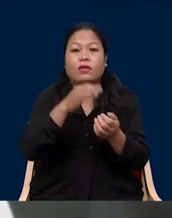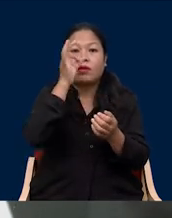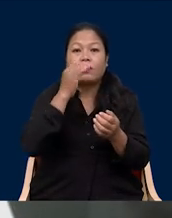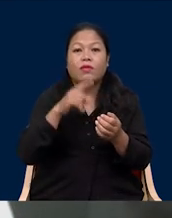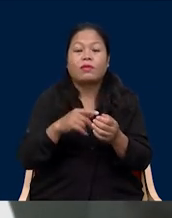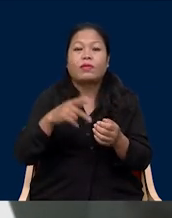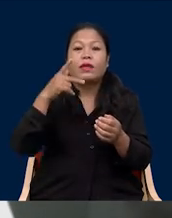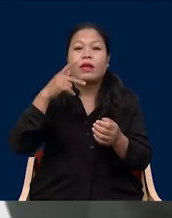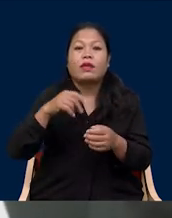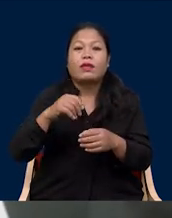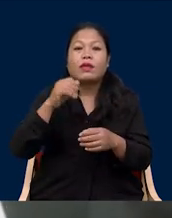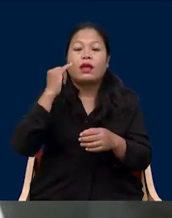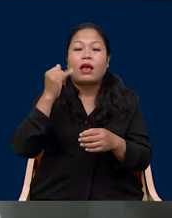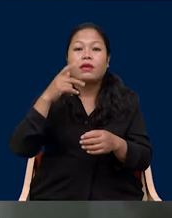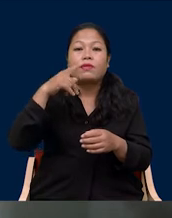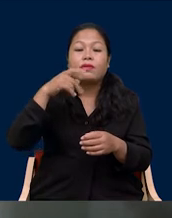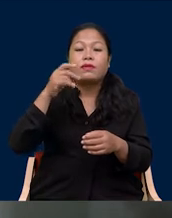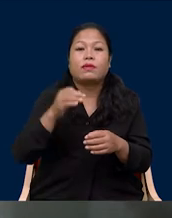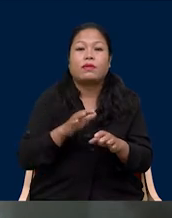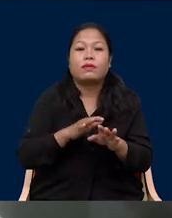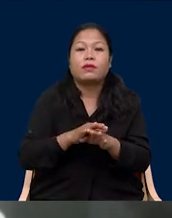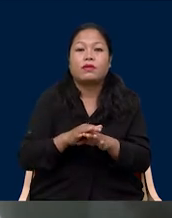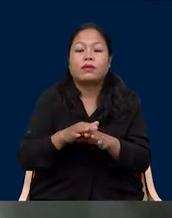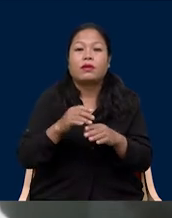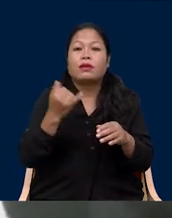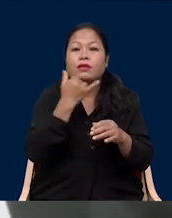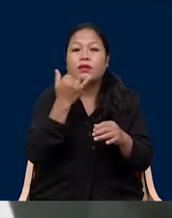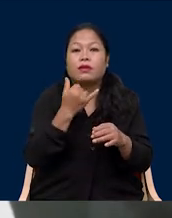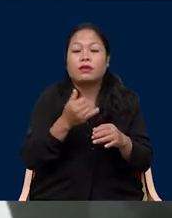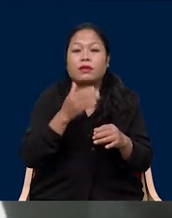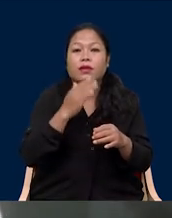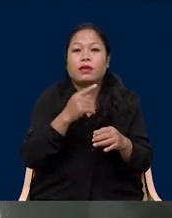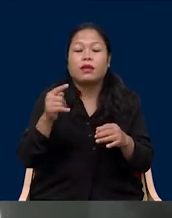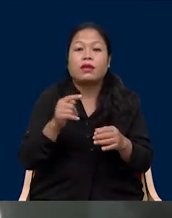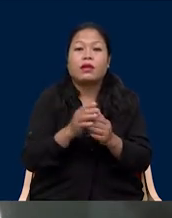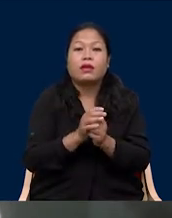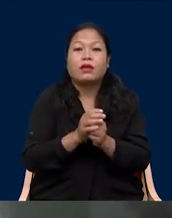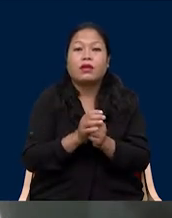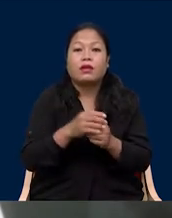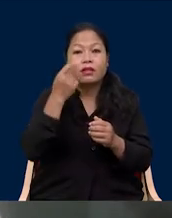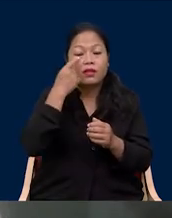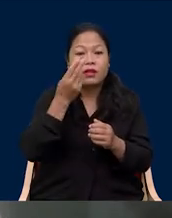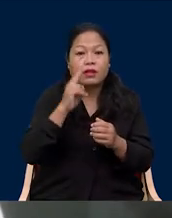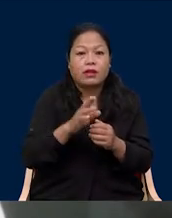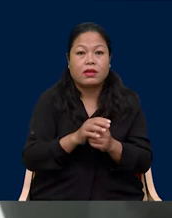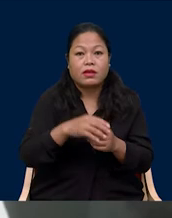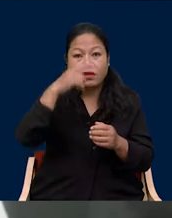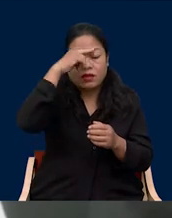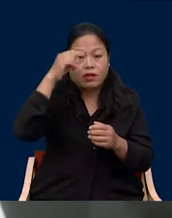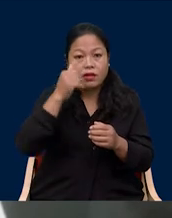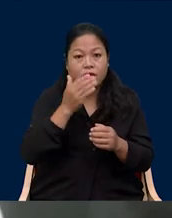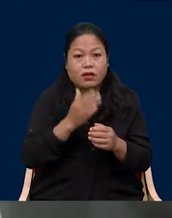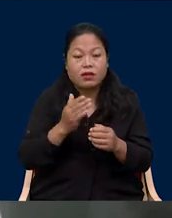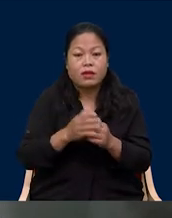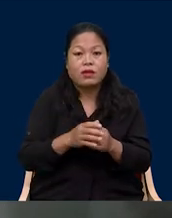गर्नुपर्ने इस्यु भएको छ. यो IPCC रिपोर्टले पनि धेरै एकदमै डेन्जरस खालको यो परिणामहरू हुने देखाइसकेको